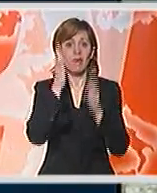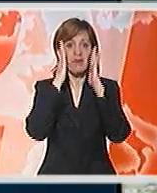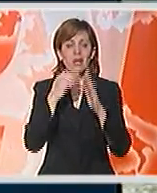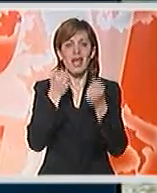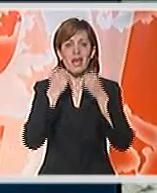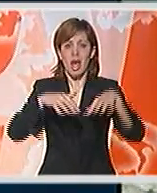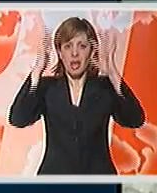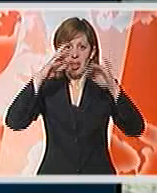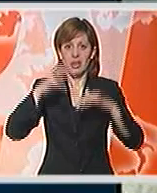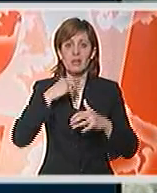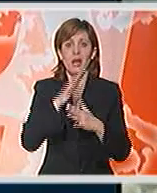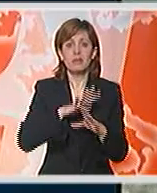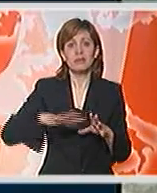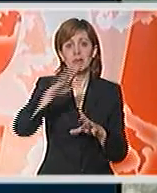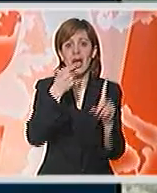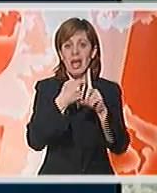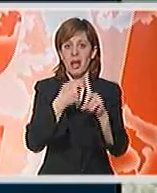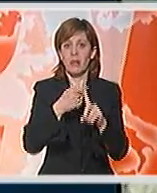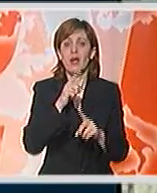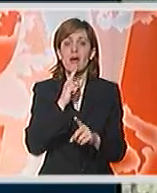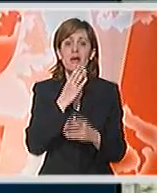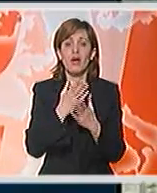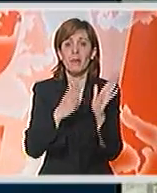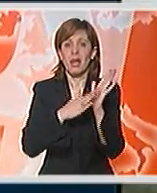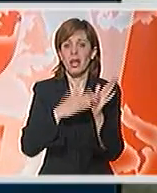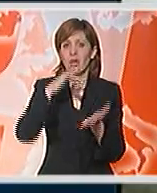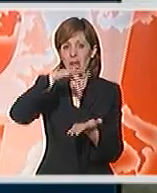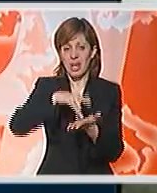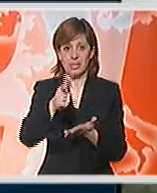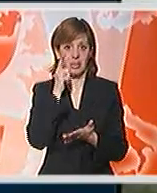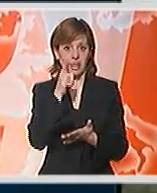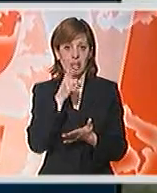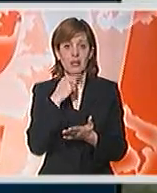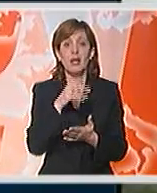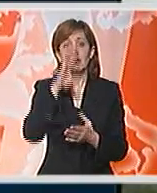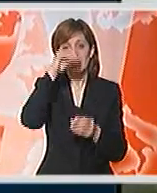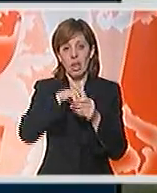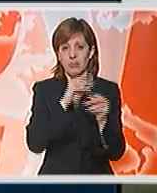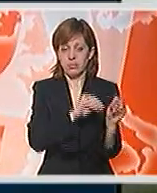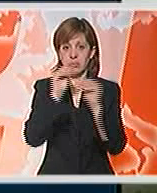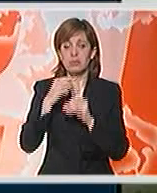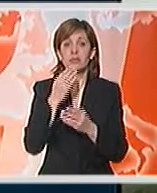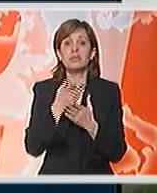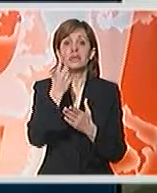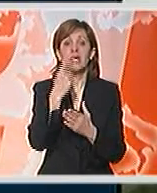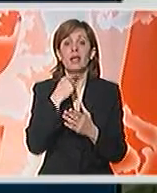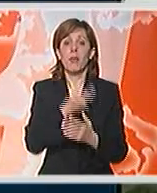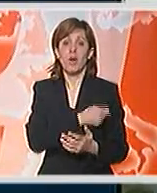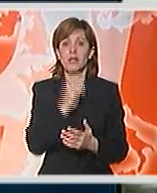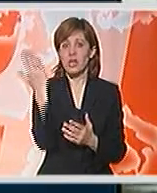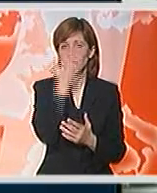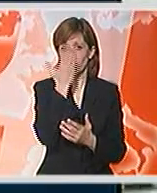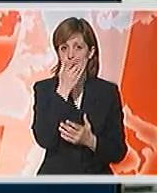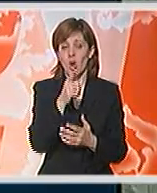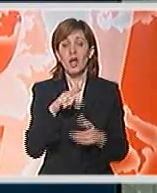snažna kiša koja je pogodila region Kalabrije u kojem se Majerato nalazi. Evakuisano stanovništvo smešteno je u jednu policijsku školu